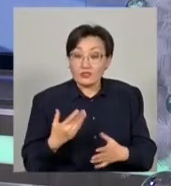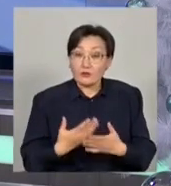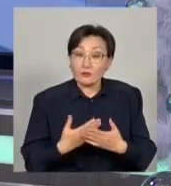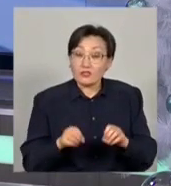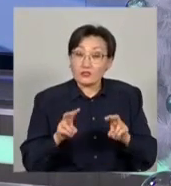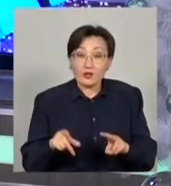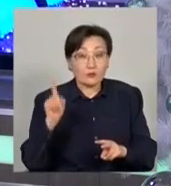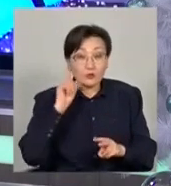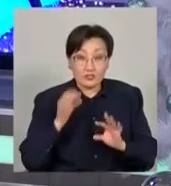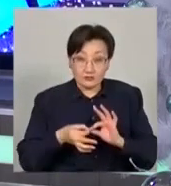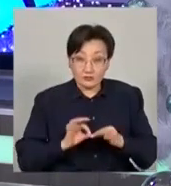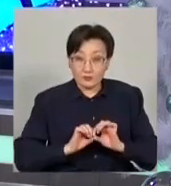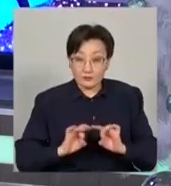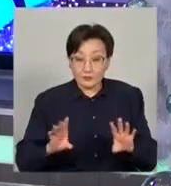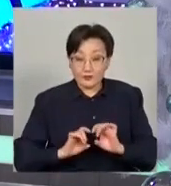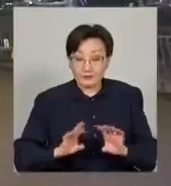выслушала Салтанат Нургалиева.